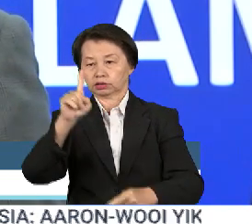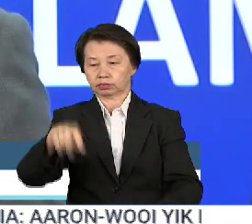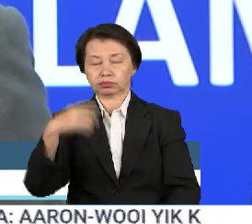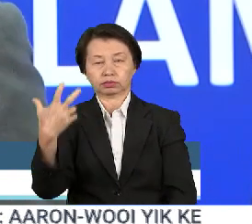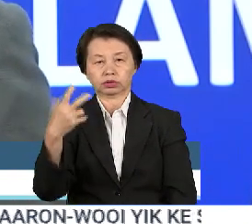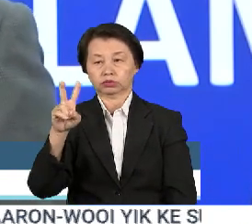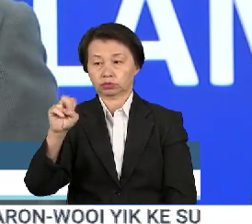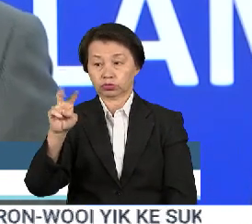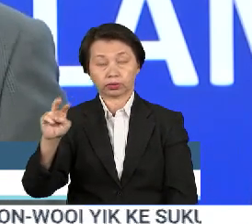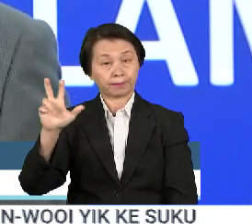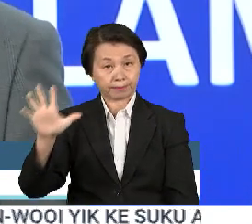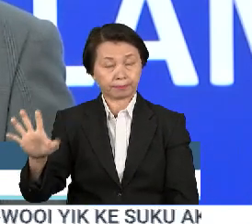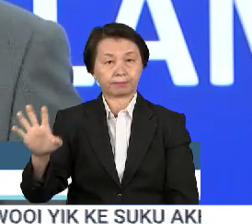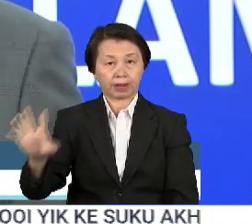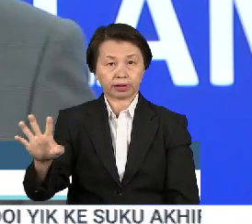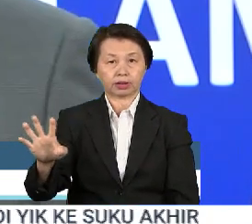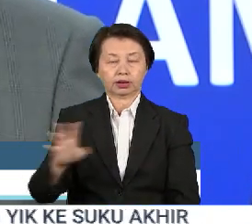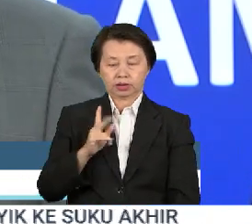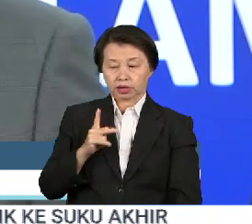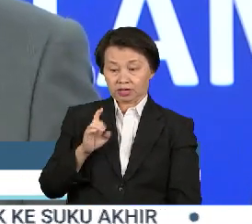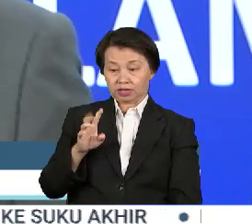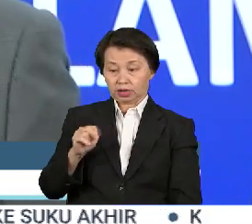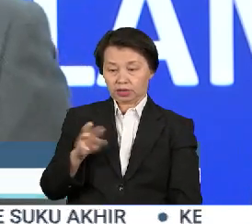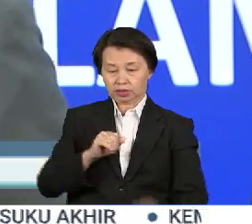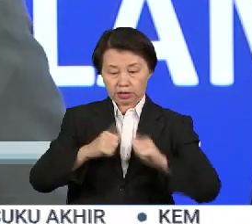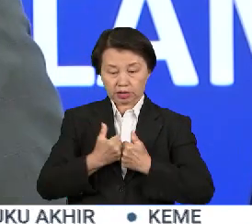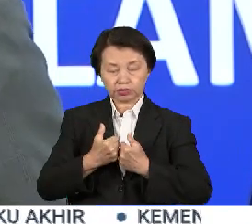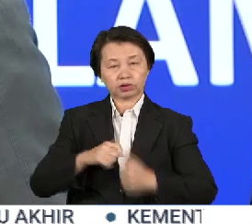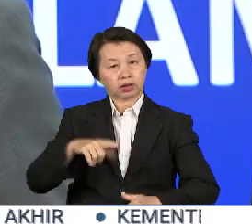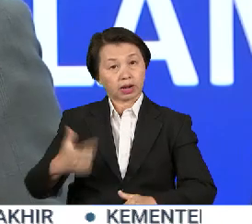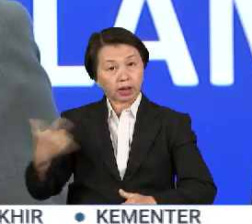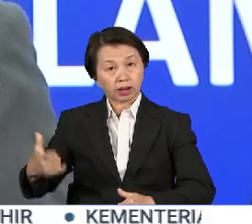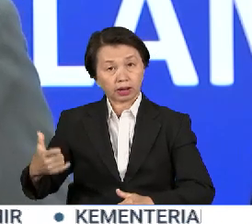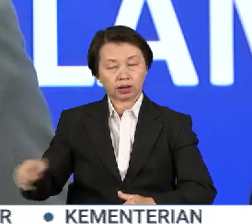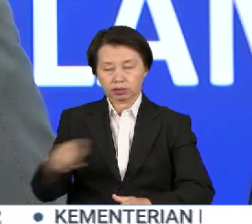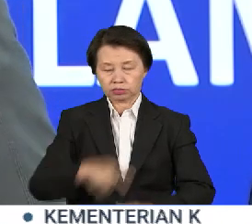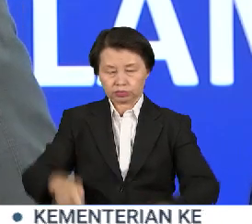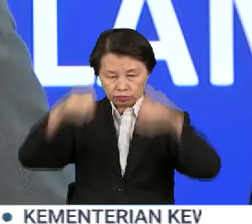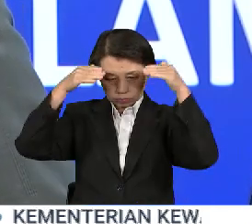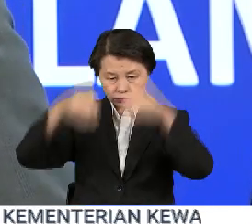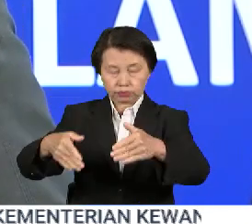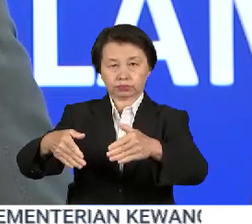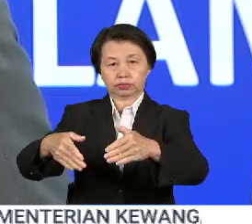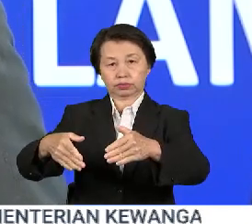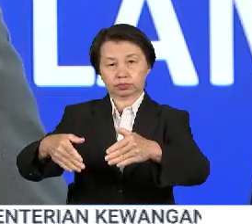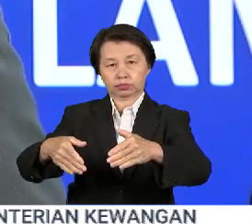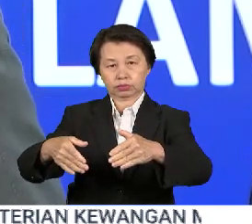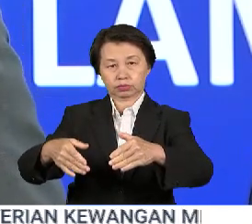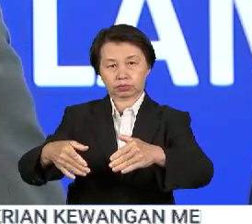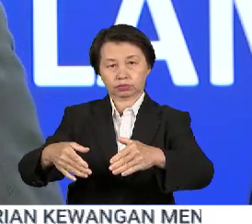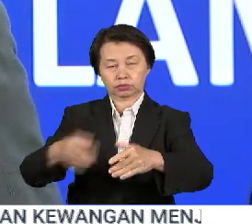Mac 2024, KDN dan agensi yang lain kena tumpukan sedaya